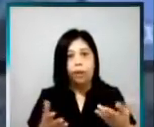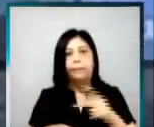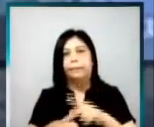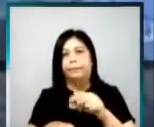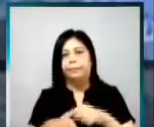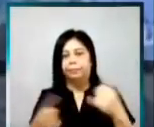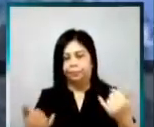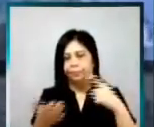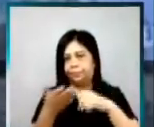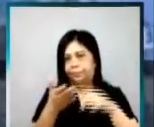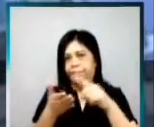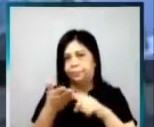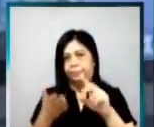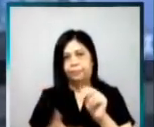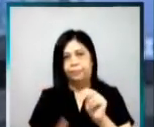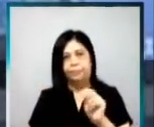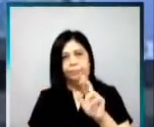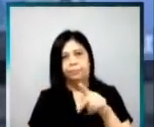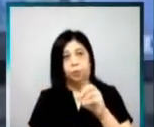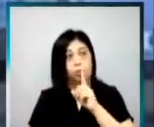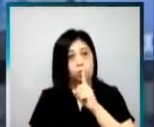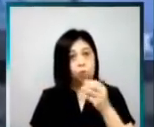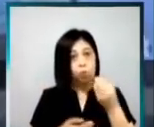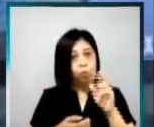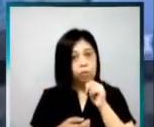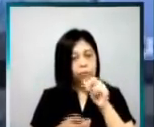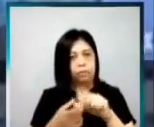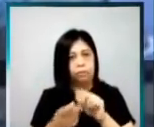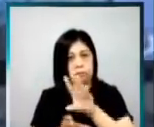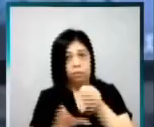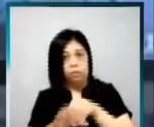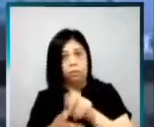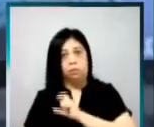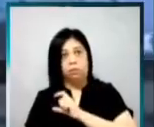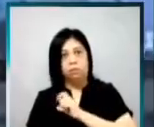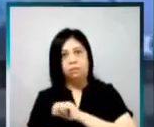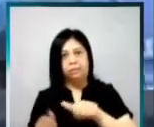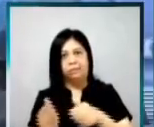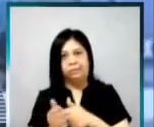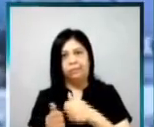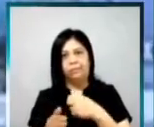NCRPO ang impormasyon na may sangkot na pulis sa likod ng operasyon ng grupo.